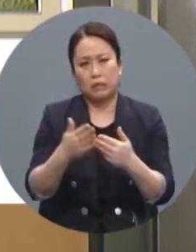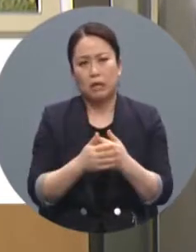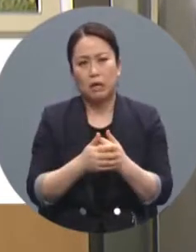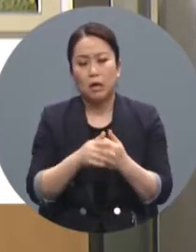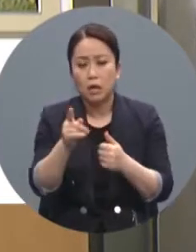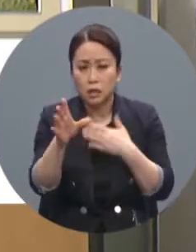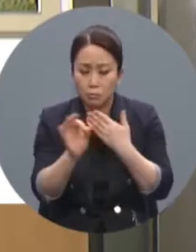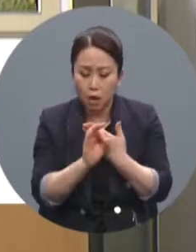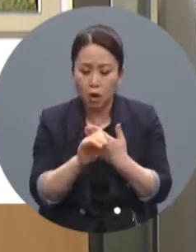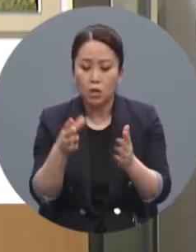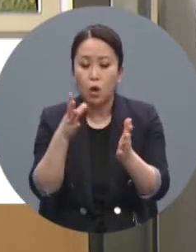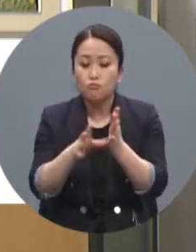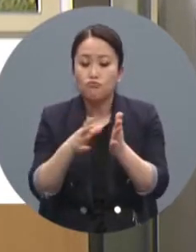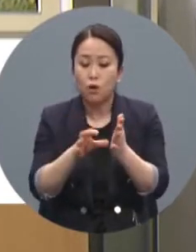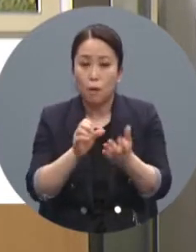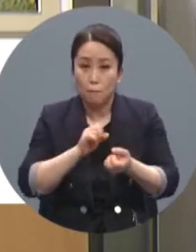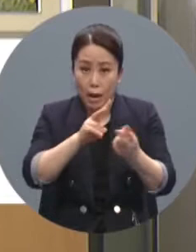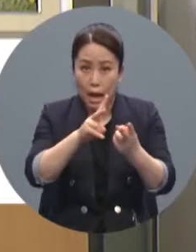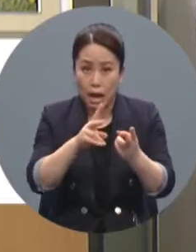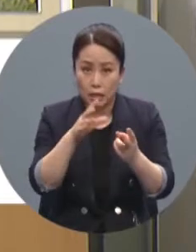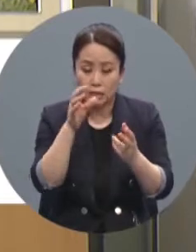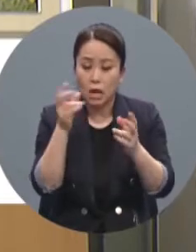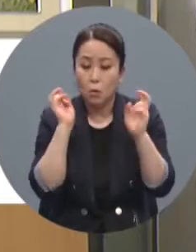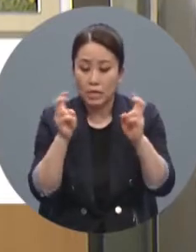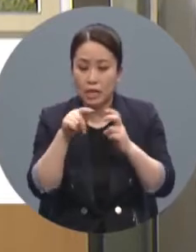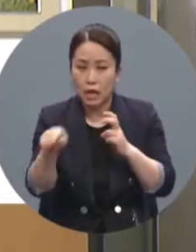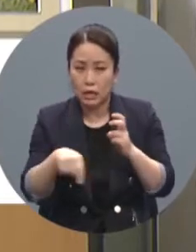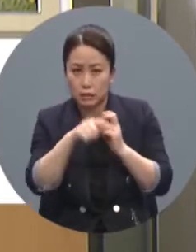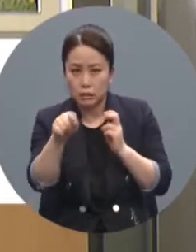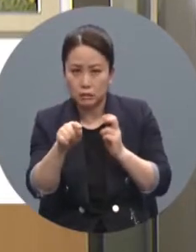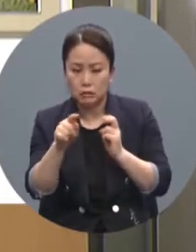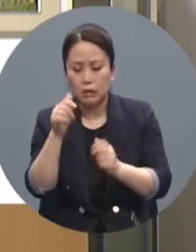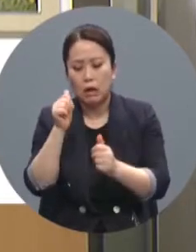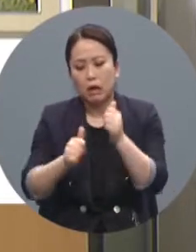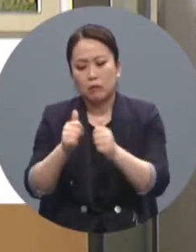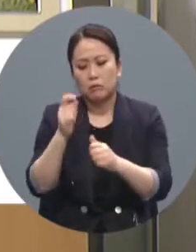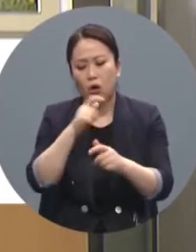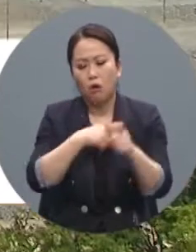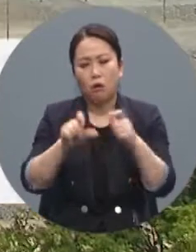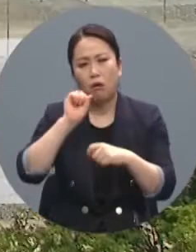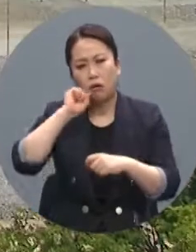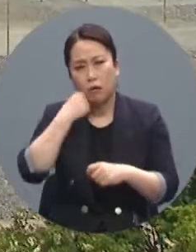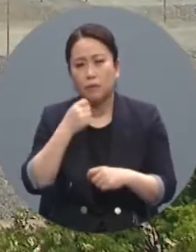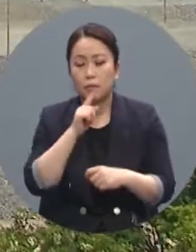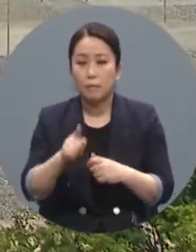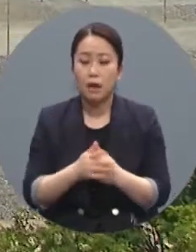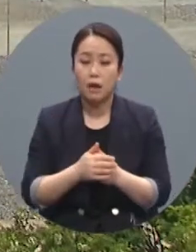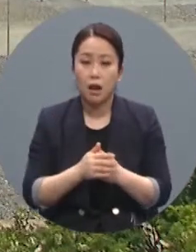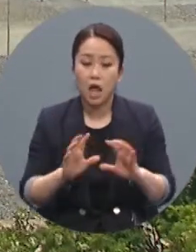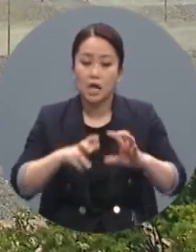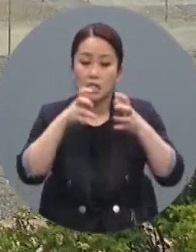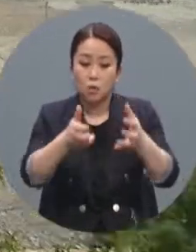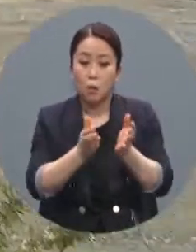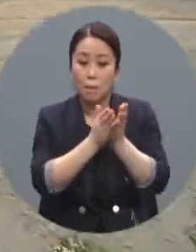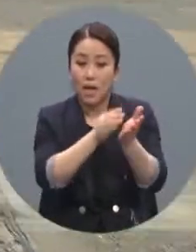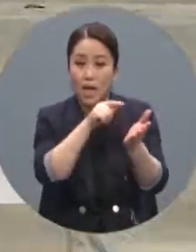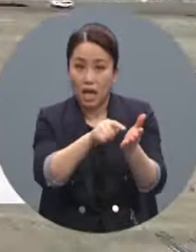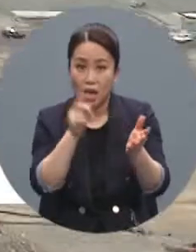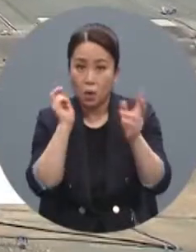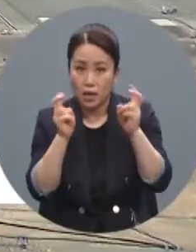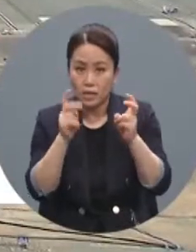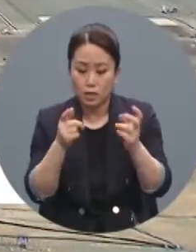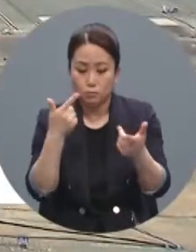고객분들, 하주분들에게는 그 물류비의 증가로 가격 경쟁력이 떨어지는 부분을 초래하고 있습니다. 글로벌 해운 선사들이